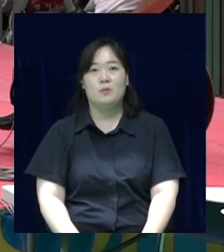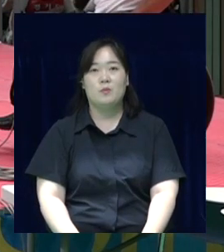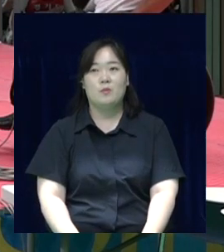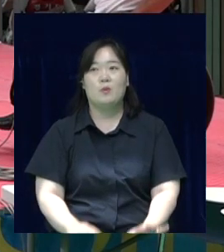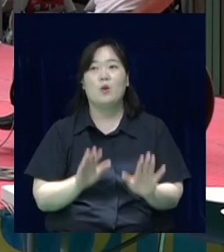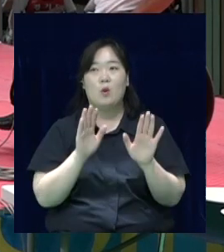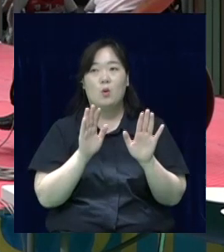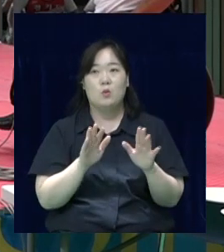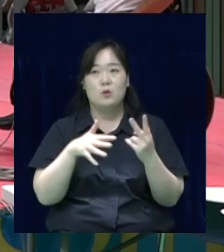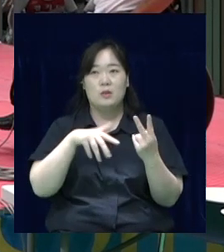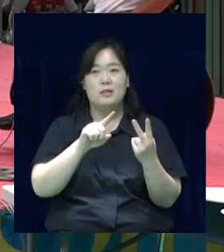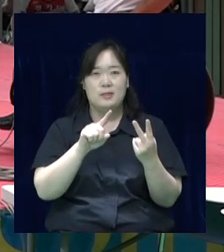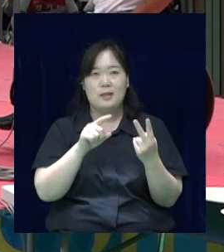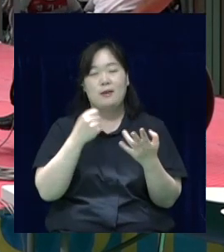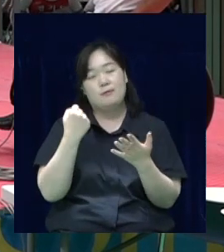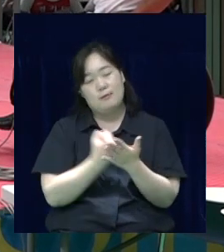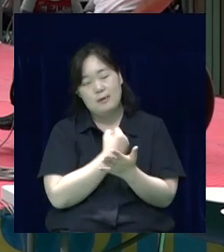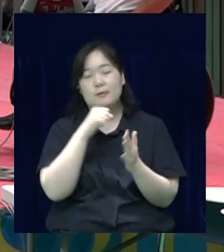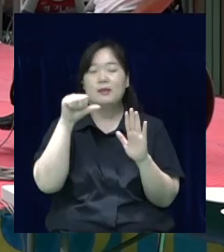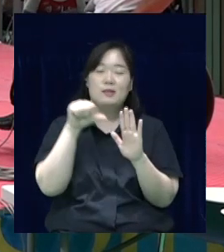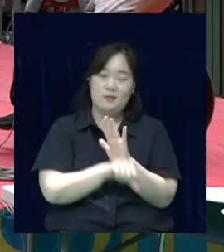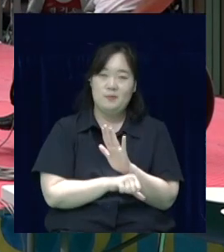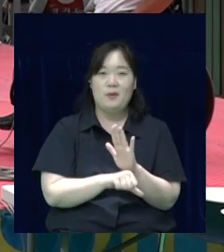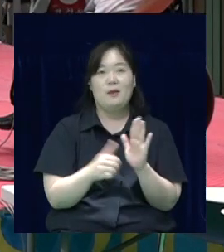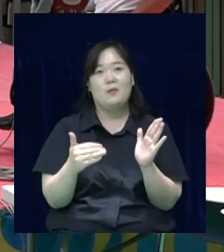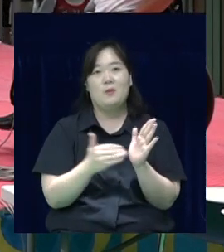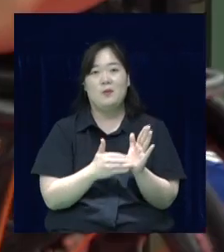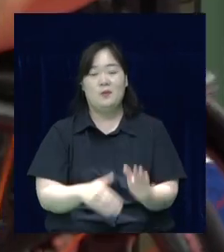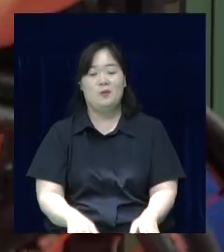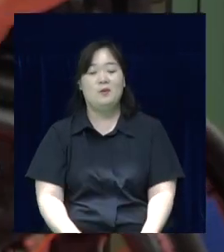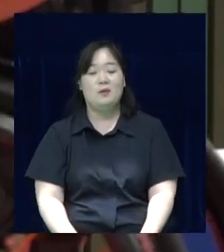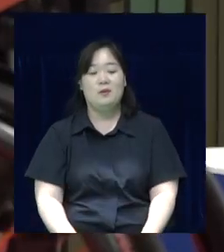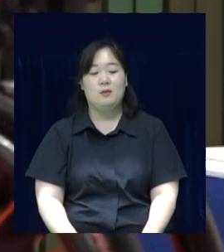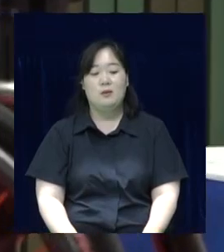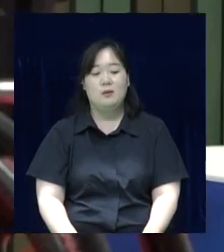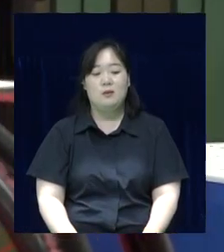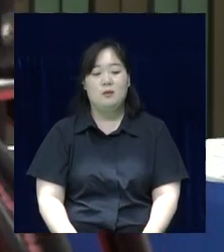이동명 선수가 좀 2차 시도는 아쉽게 예. 실패를 하게 되고요.